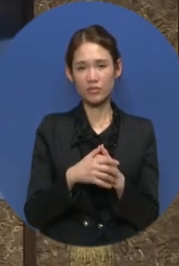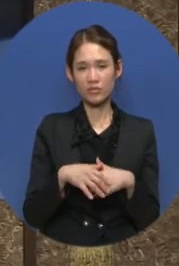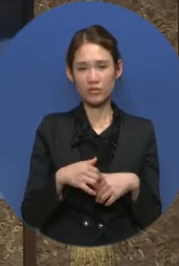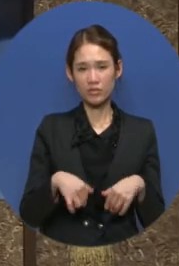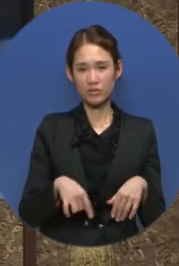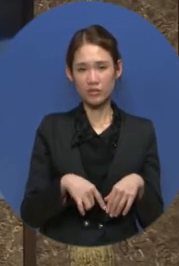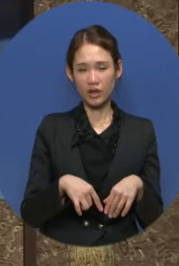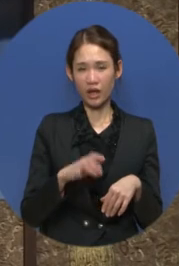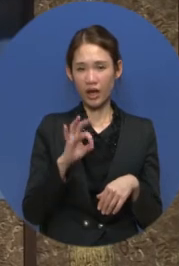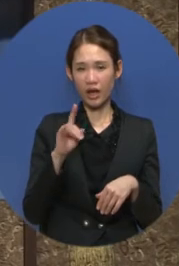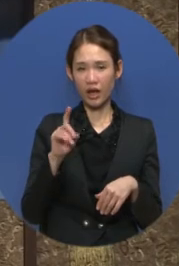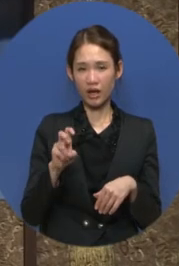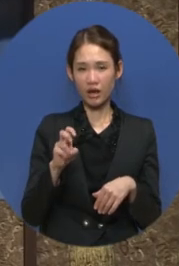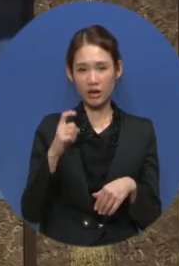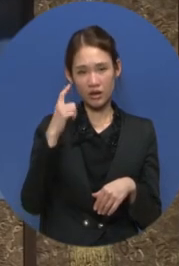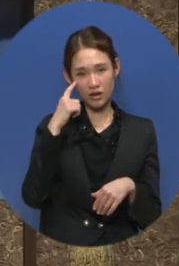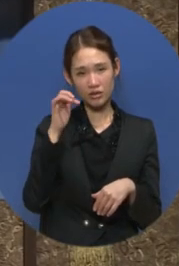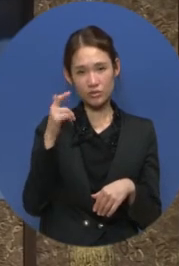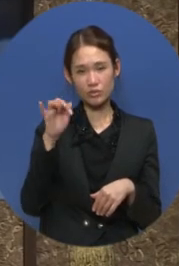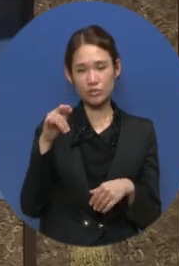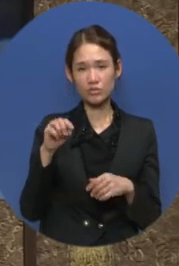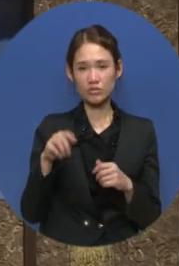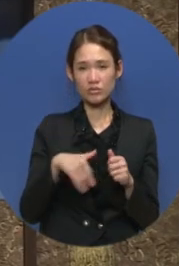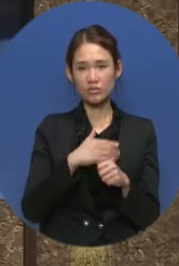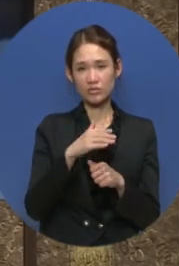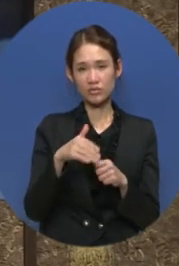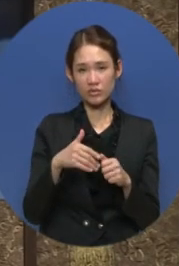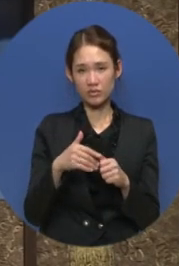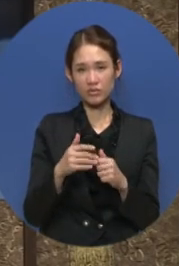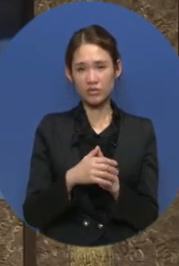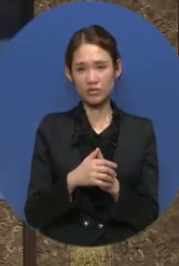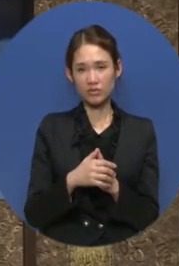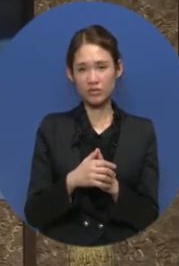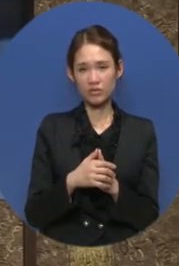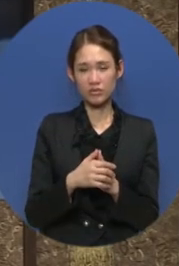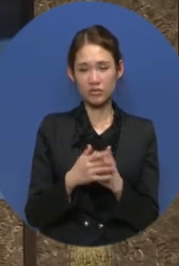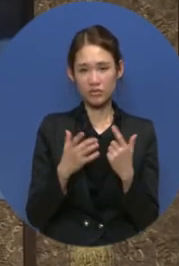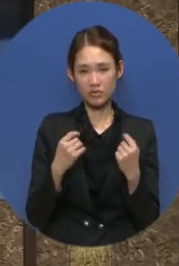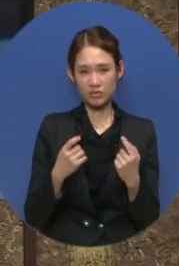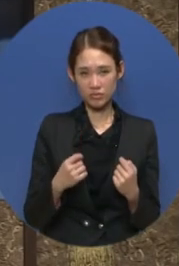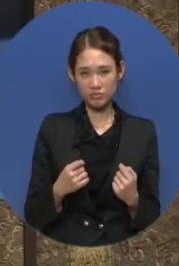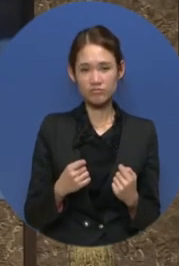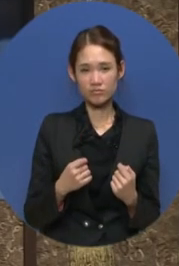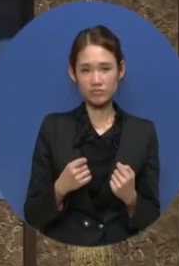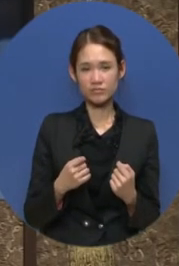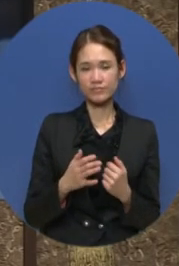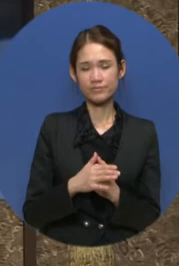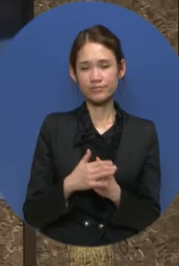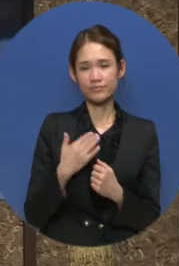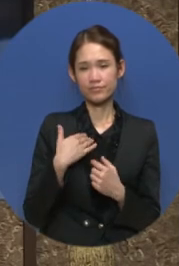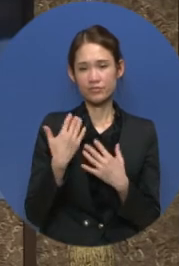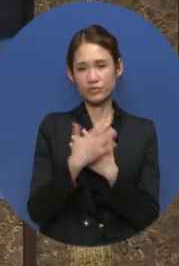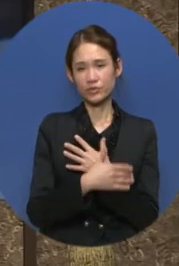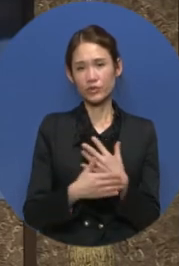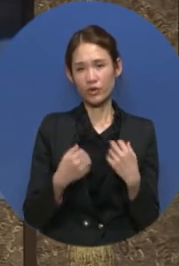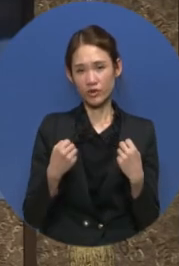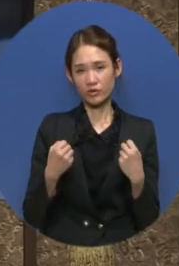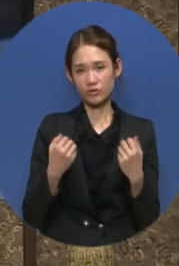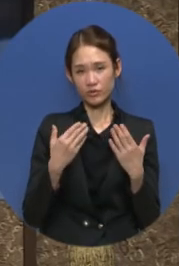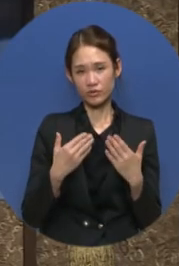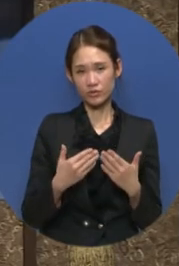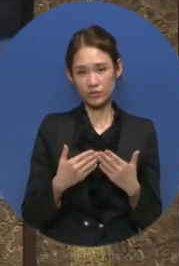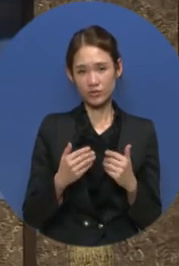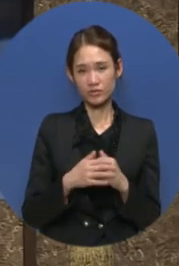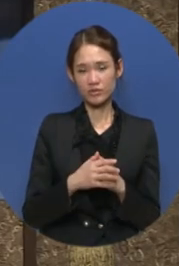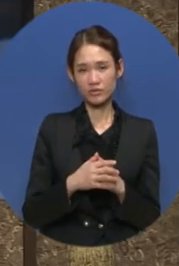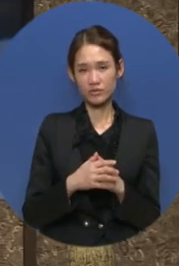암이 있죠. 또 머리는 뇌졸중이죠. 이런 상황이거든요. 그래도 어쨌든 제가 건강을